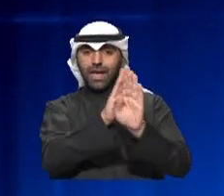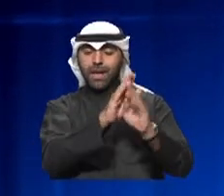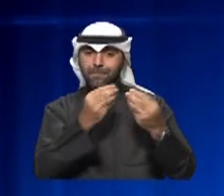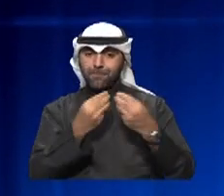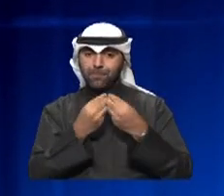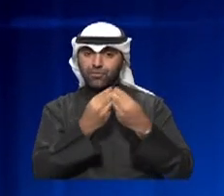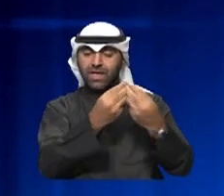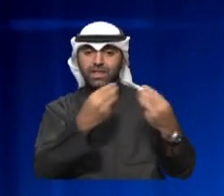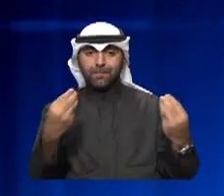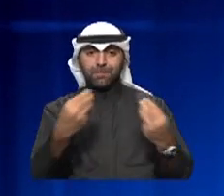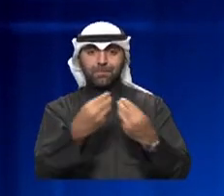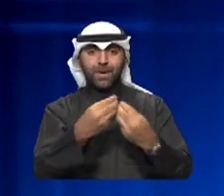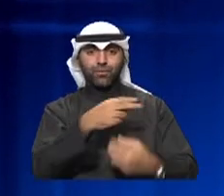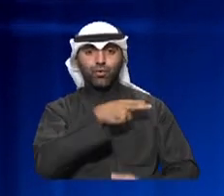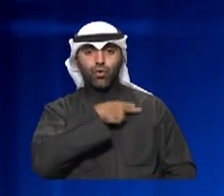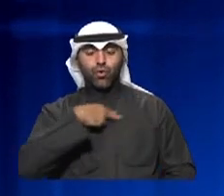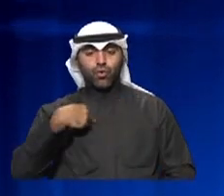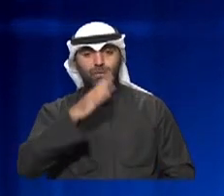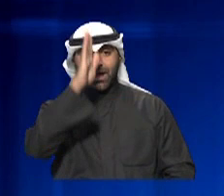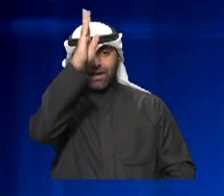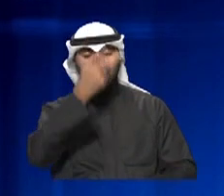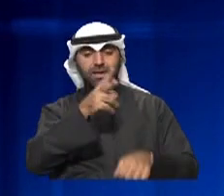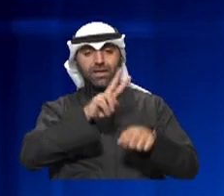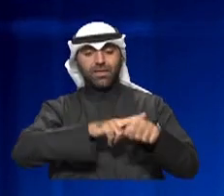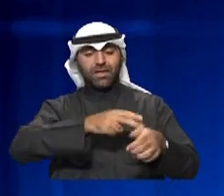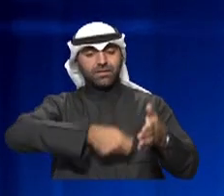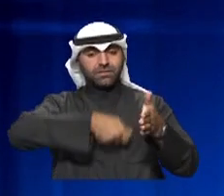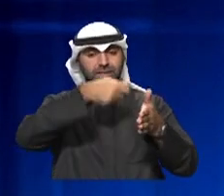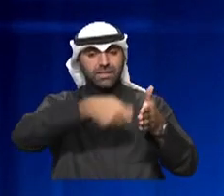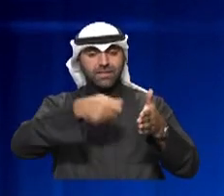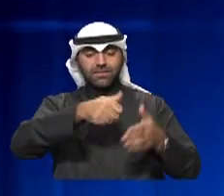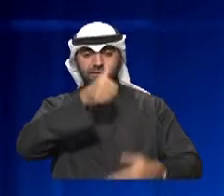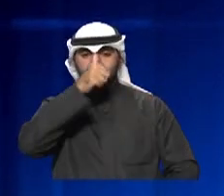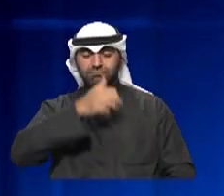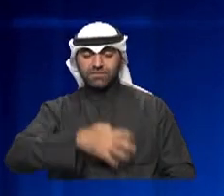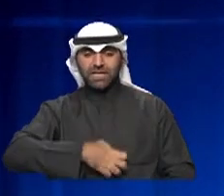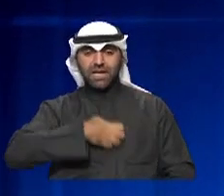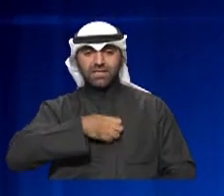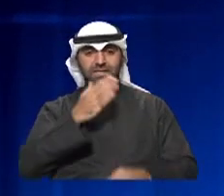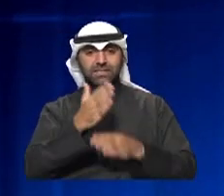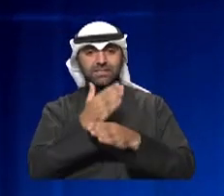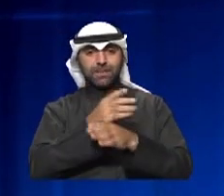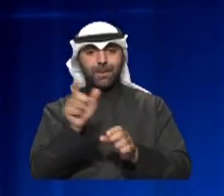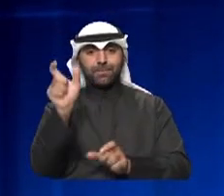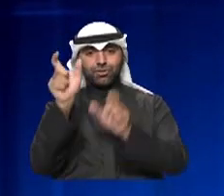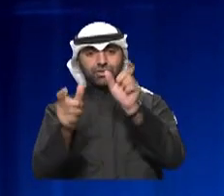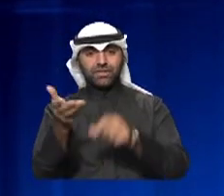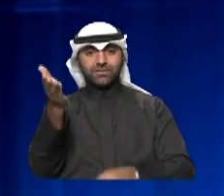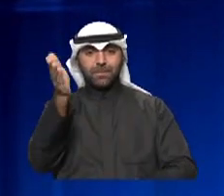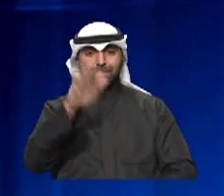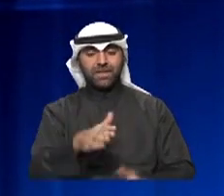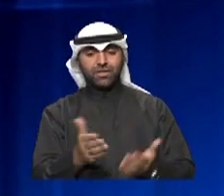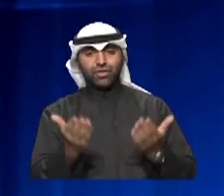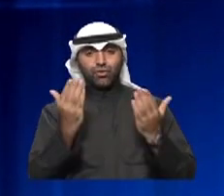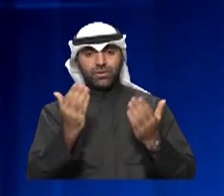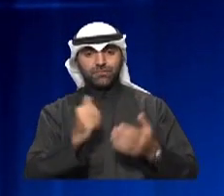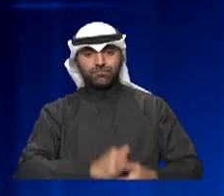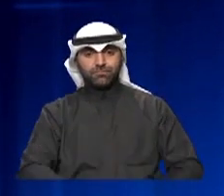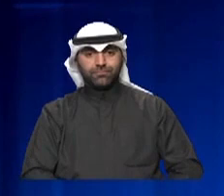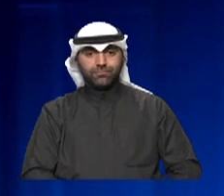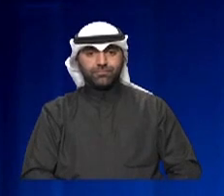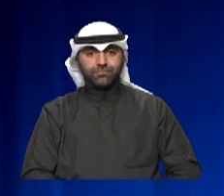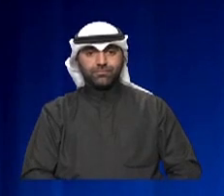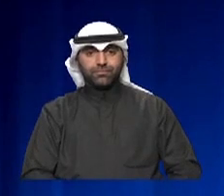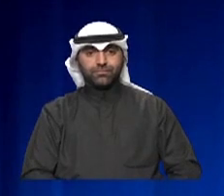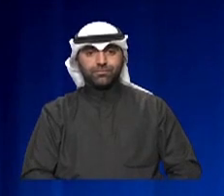تعازي ومواساة دولة الكويت لحكومة وشعب العراق الشقيق وتمنياتها للمصابين بالشفاء العاجل.